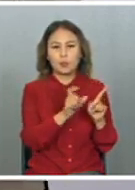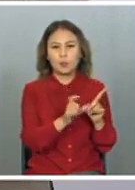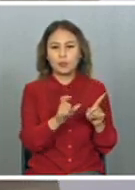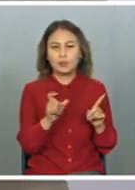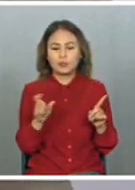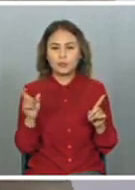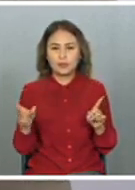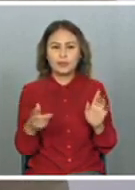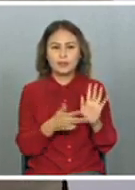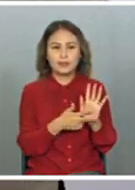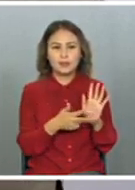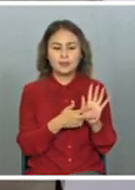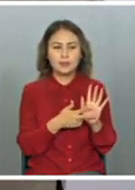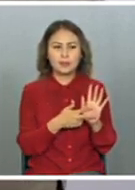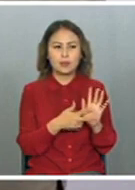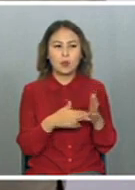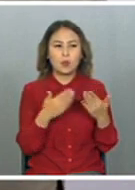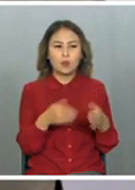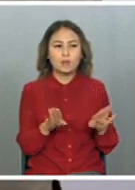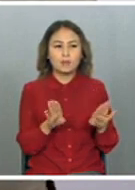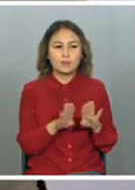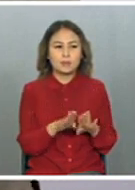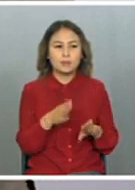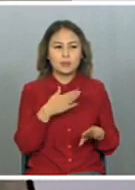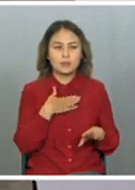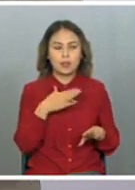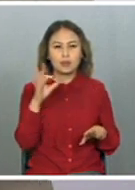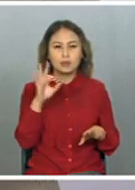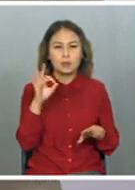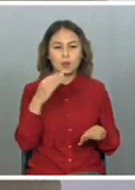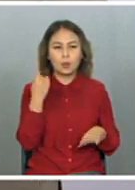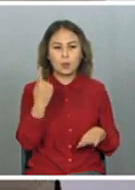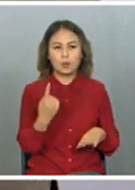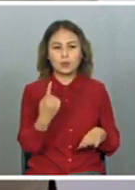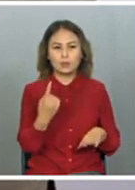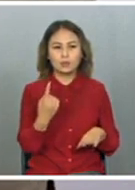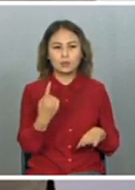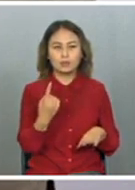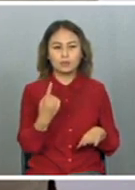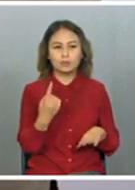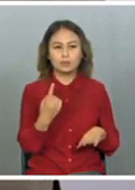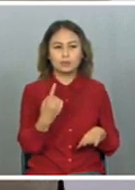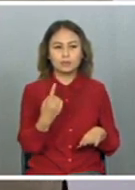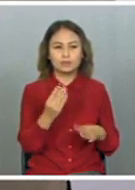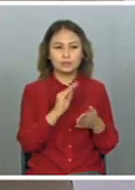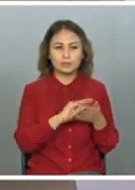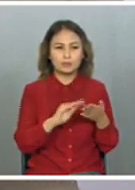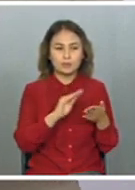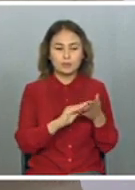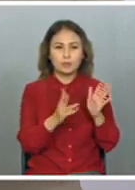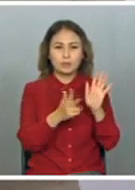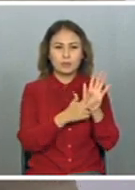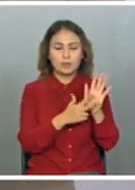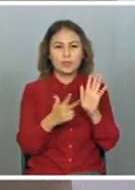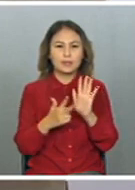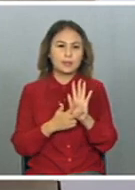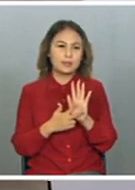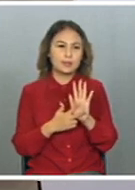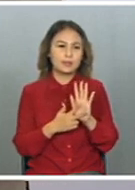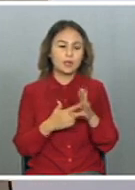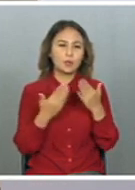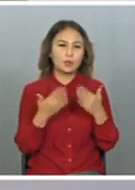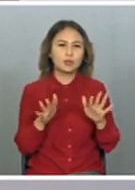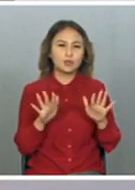бөліктің 8 бөлігі. Ол әрине бізде нүктеге сәйкес келеді. Жазып қоямыз. 8'ден 8. Енді бұл